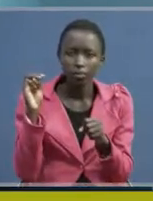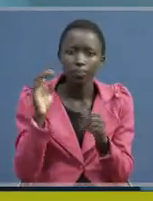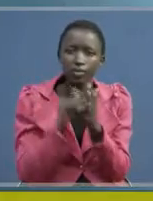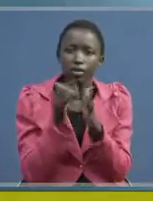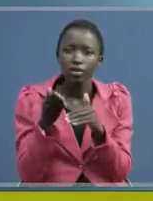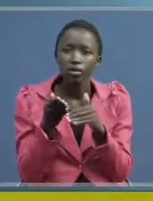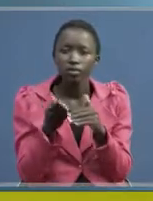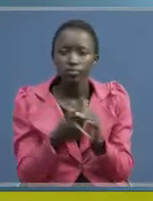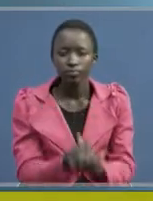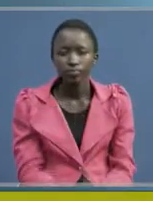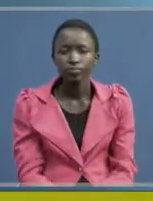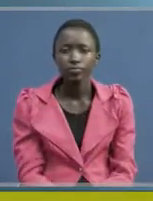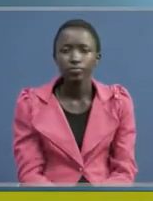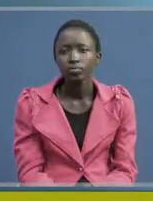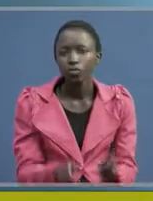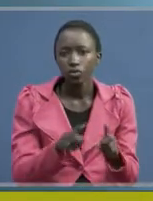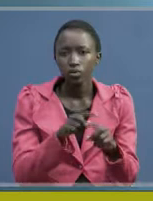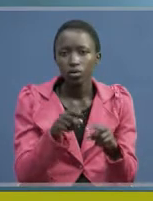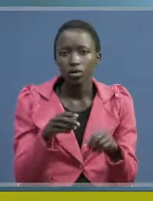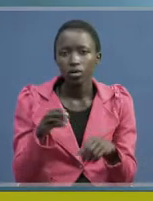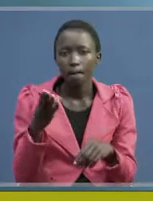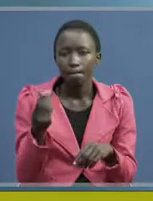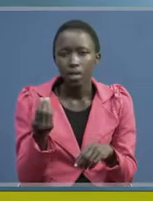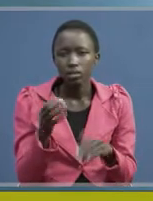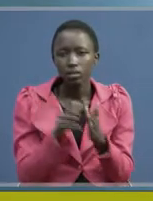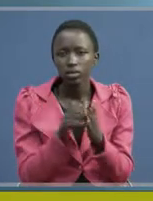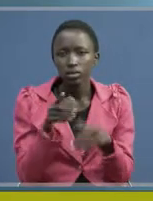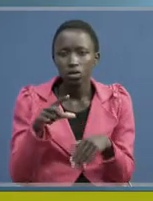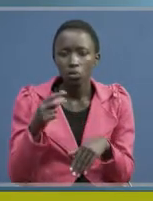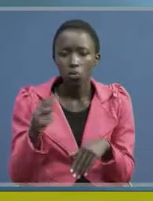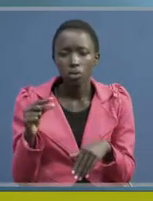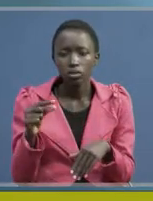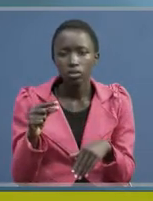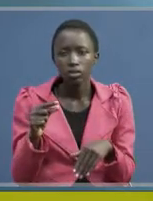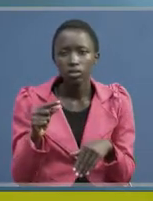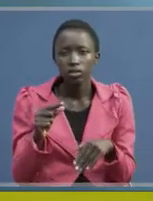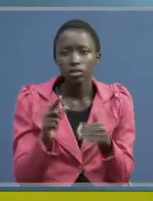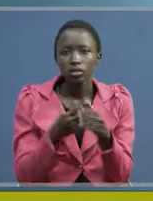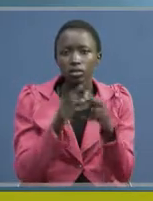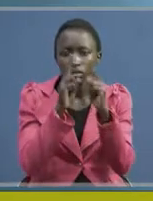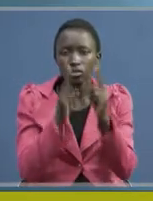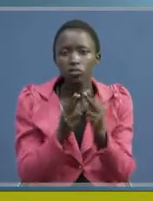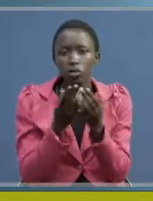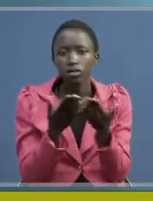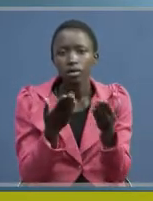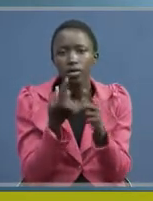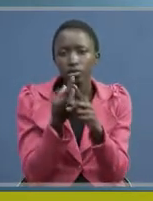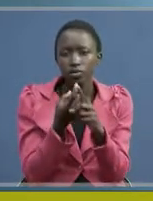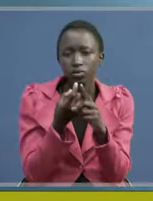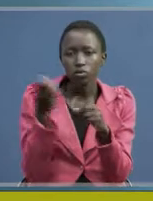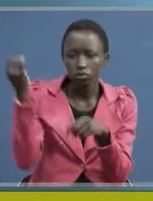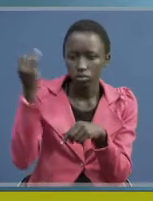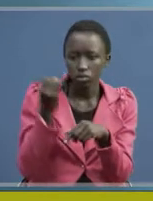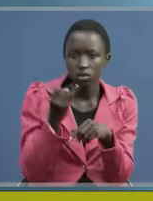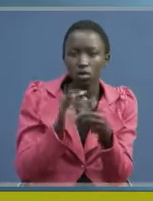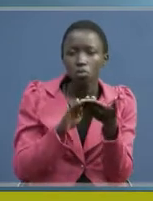saa ifuatayo. As far as price is concerned, as far as quality is concerned, the international goods that are coming to the country are